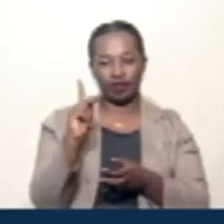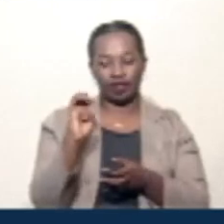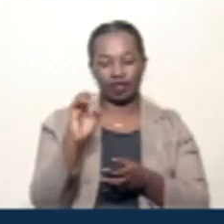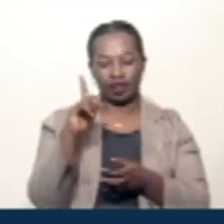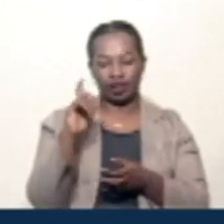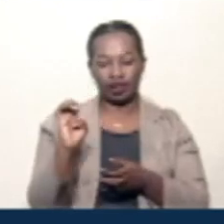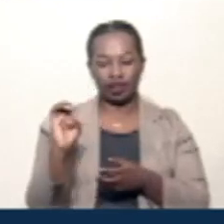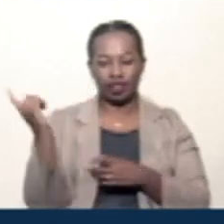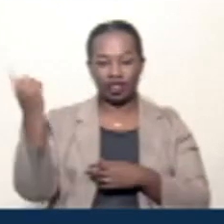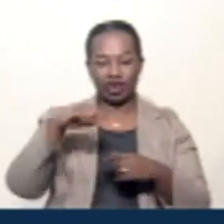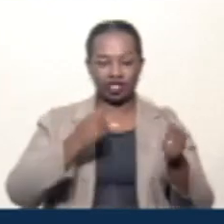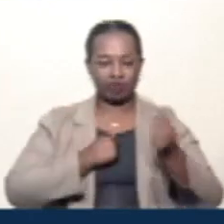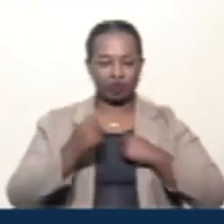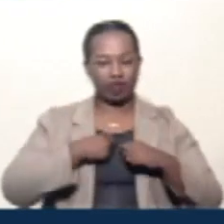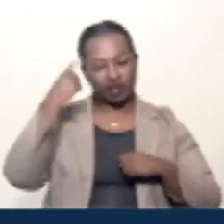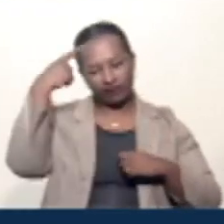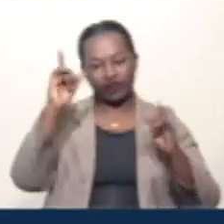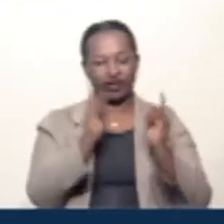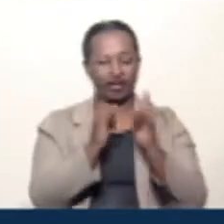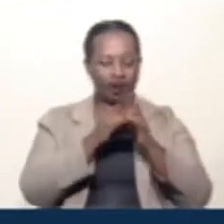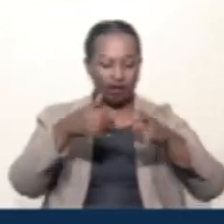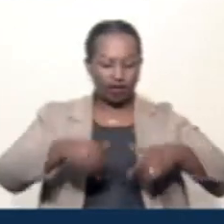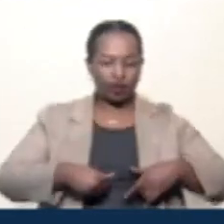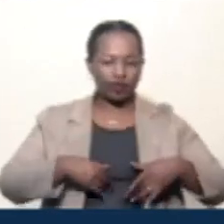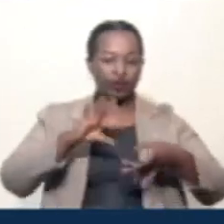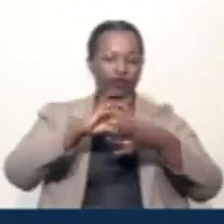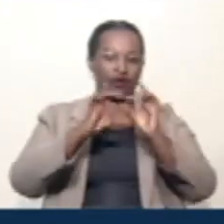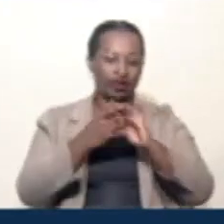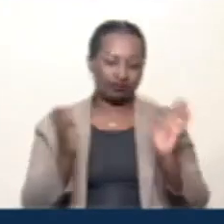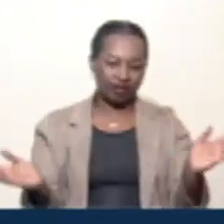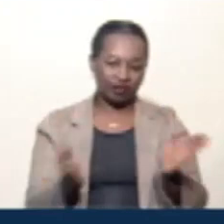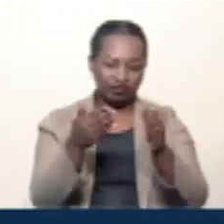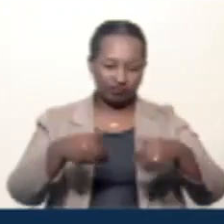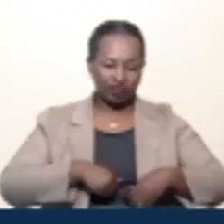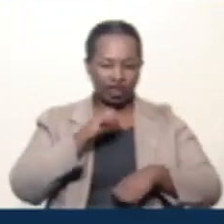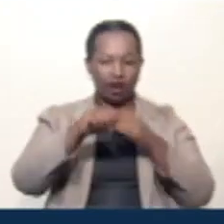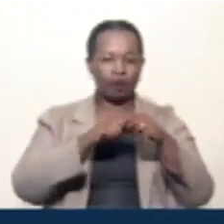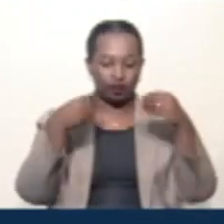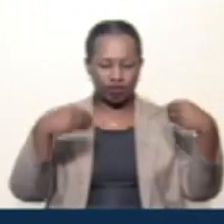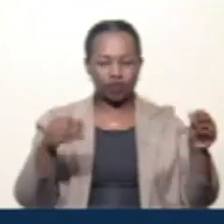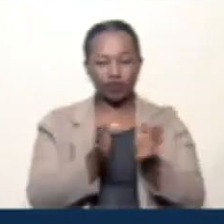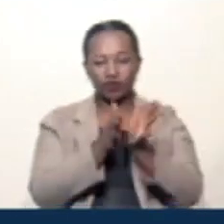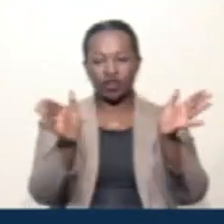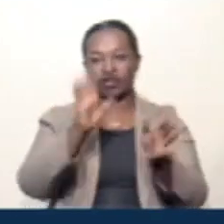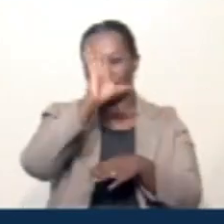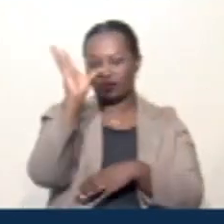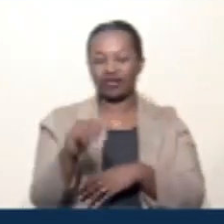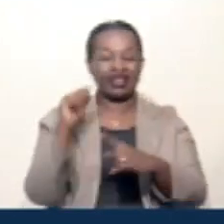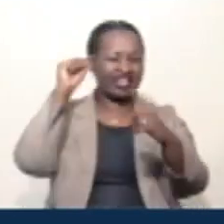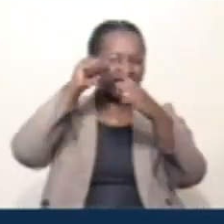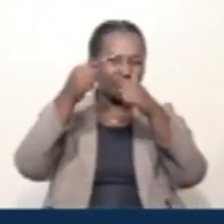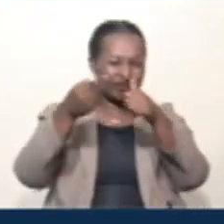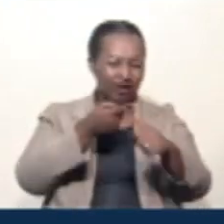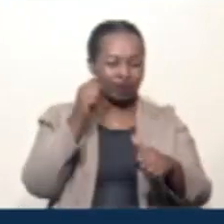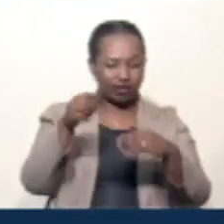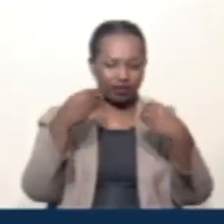aho yitabira inama ya Youth Connect ngo ashishikarize n'abakiri bato iby'isoko rusange rya Afurika. Mu ntego za mbere z'iri soko ni